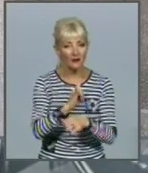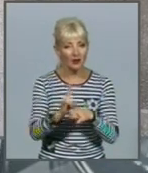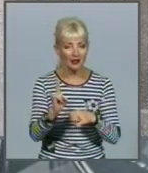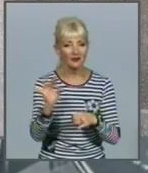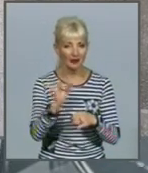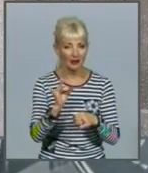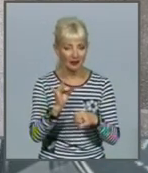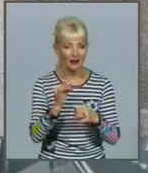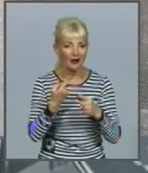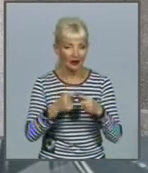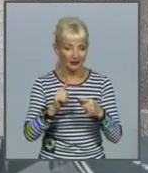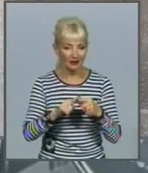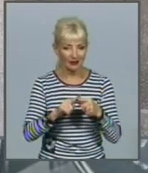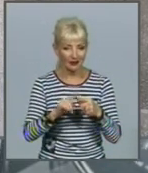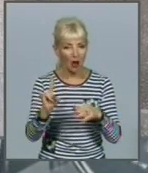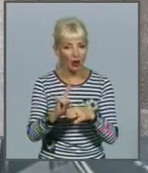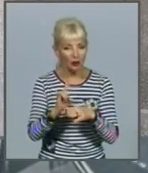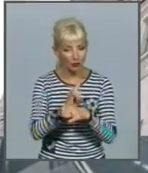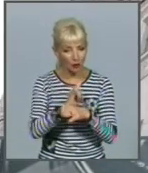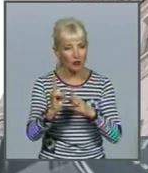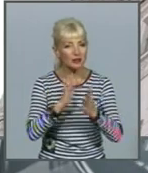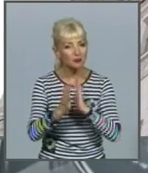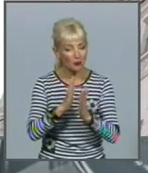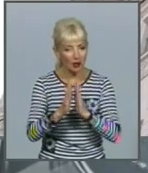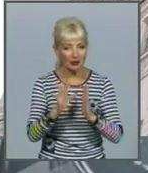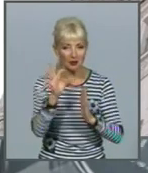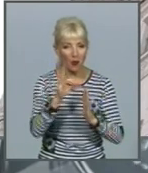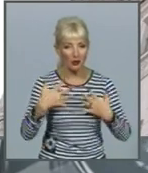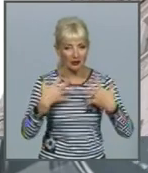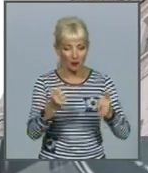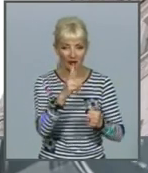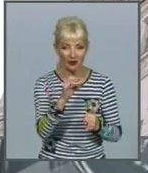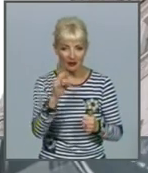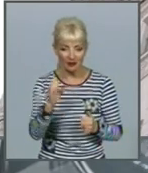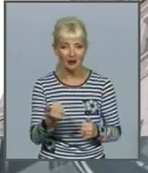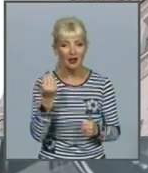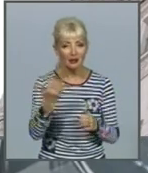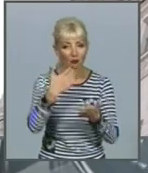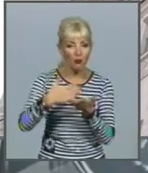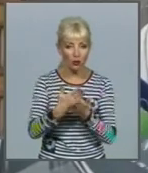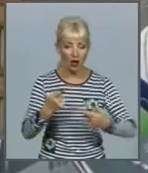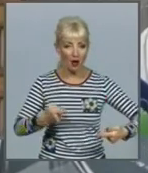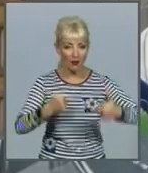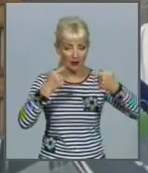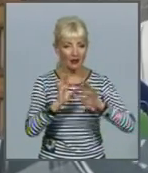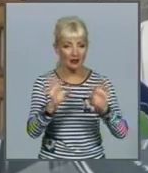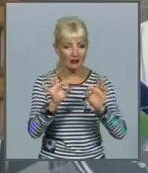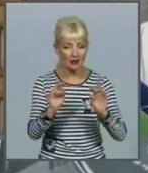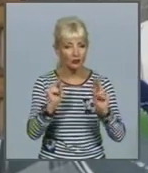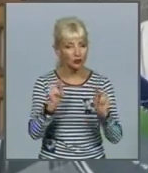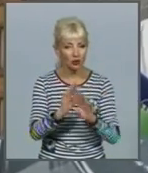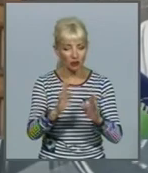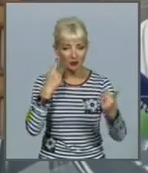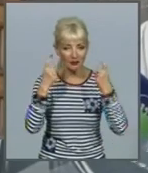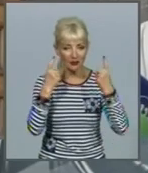здоров'я діючого мера Харкова Геннадія Кернеса. Його політичні опоненти поширюють неправдиву інформацію щодо інсульту та